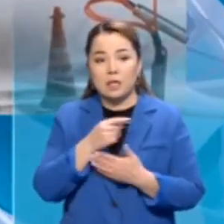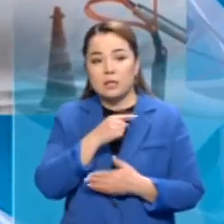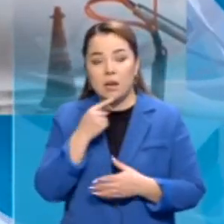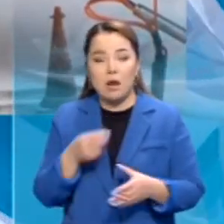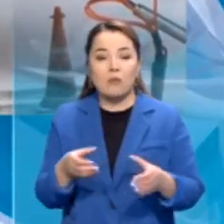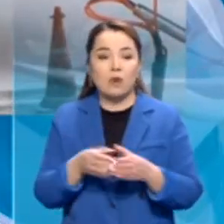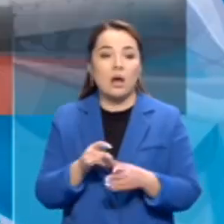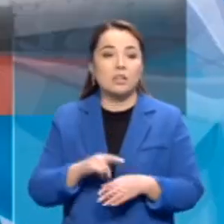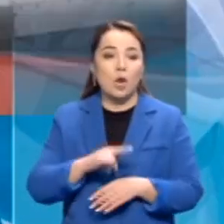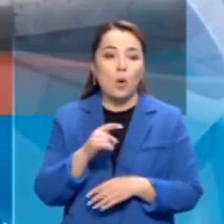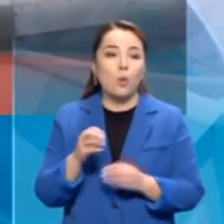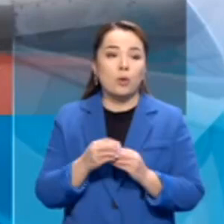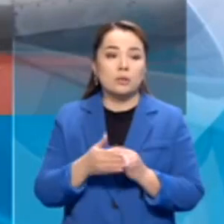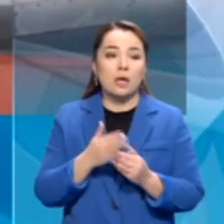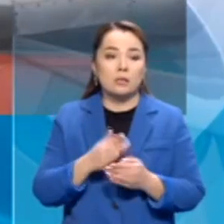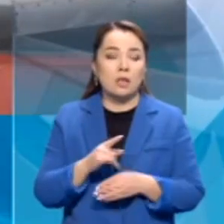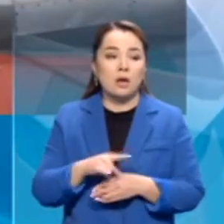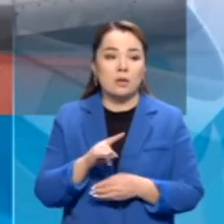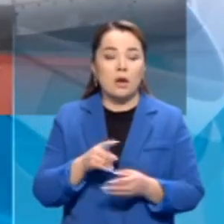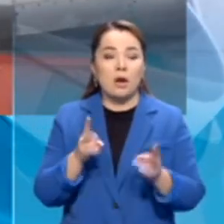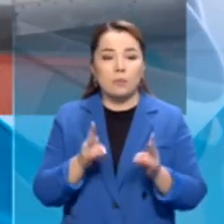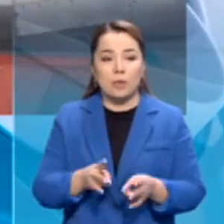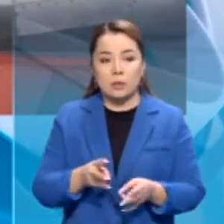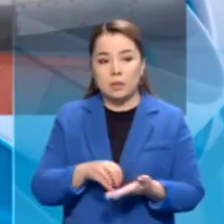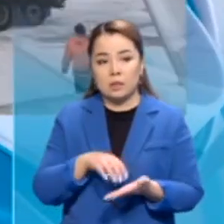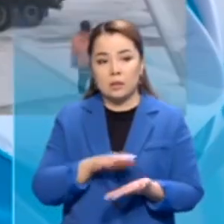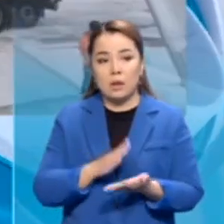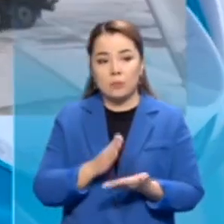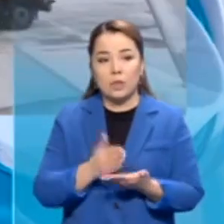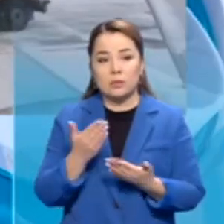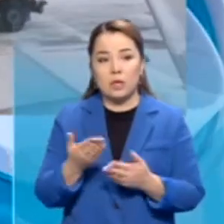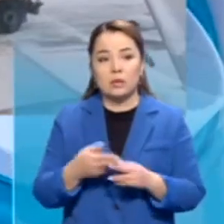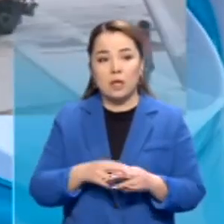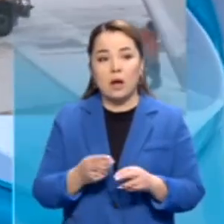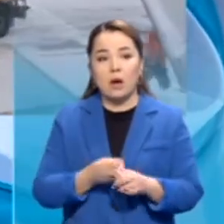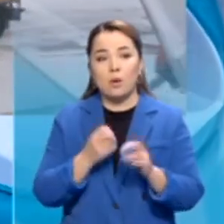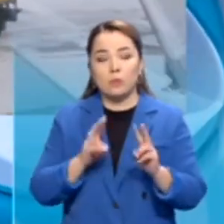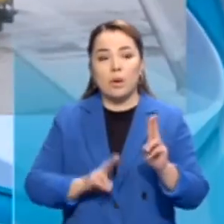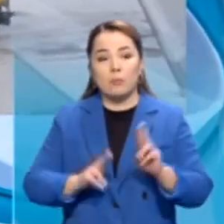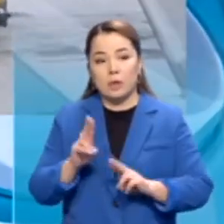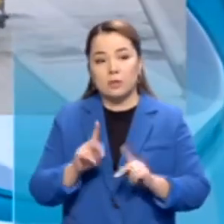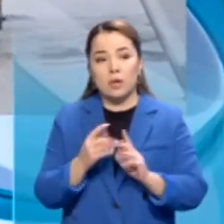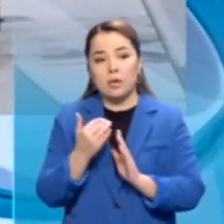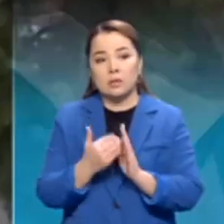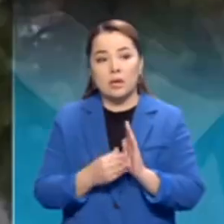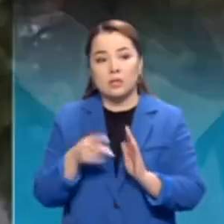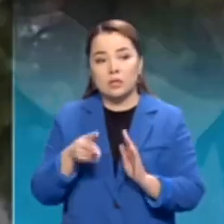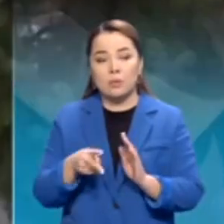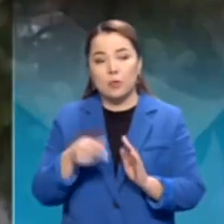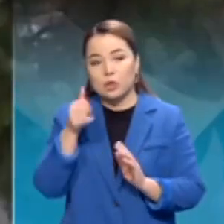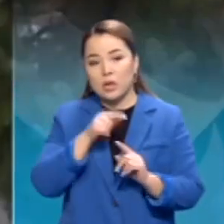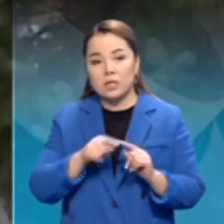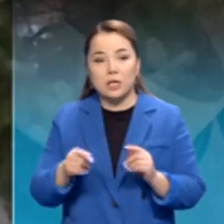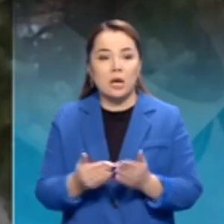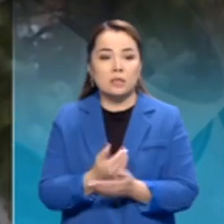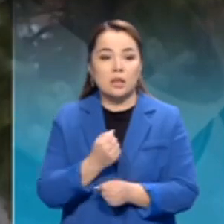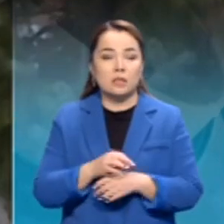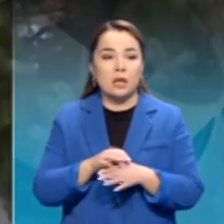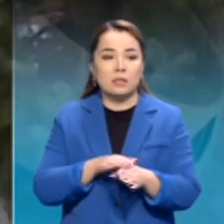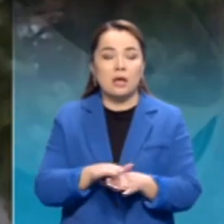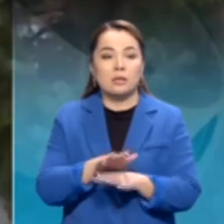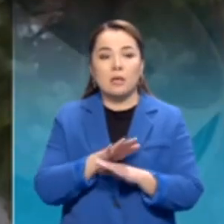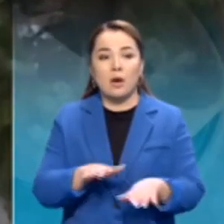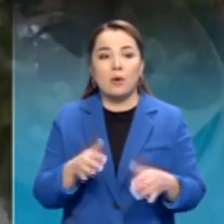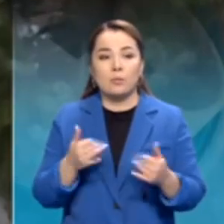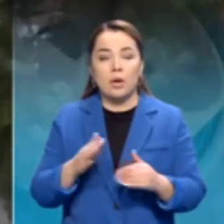авиация саласында 10-нан астам әуе апаты тіркелді. Бұл саладағы қауіпсіздік бағдарламасы да 2000 жылдан бері жаңармаған. Ал мамандардың